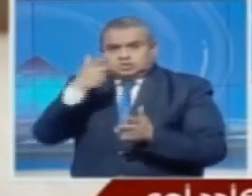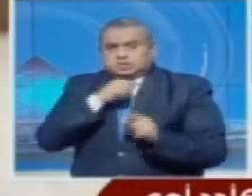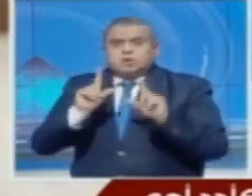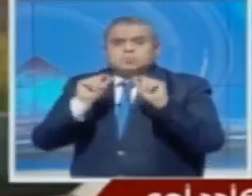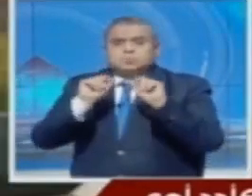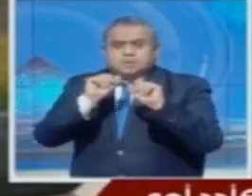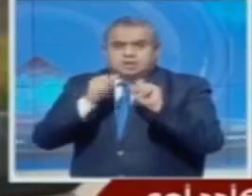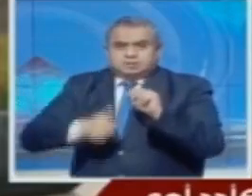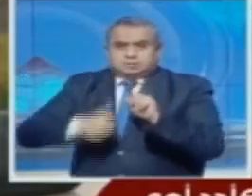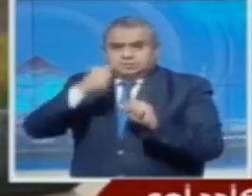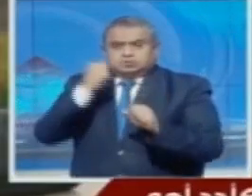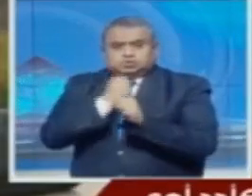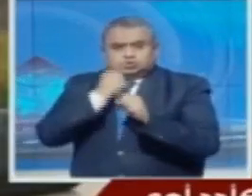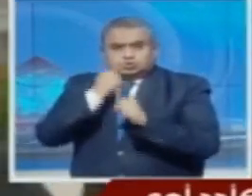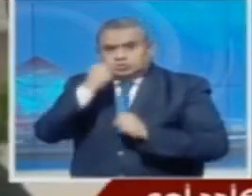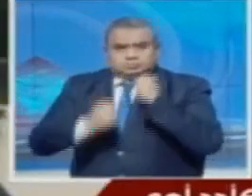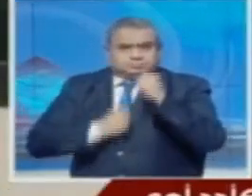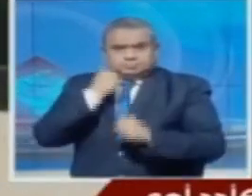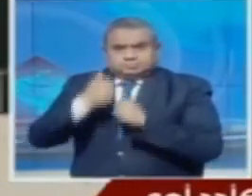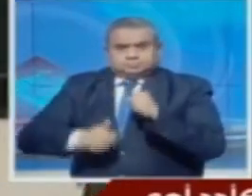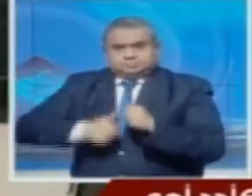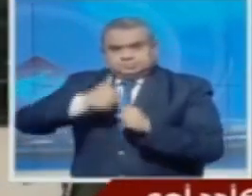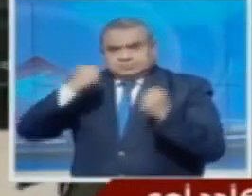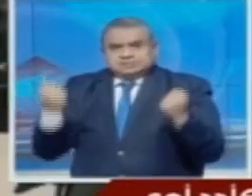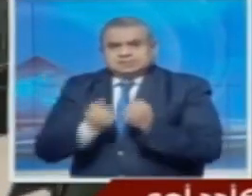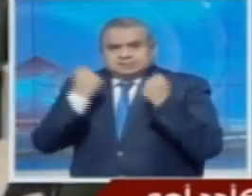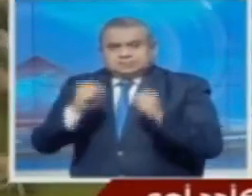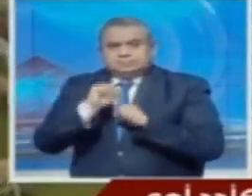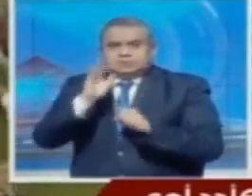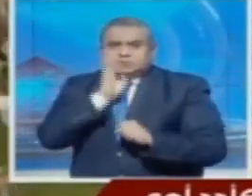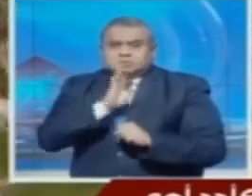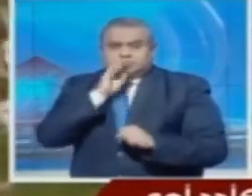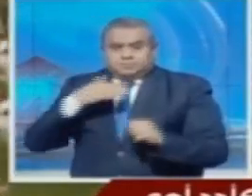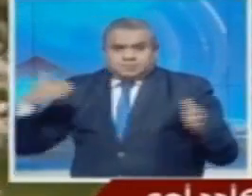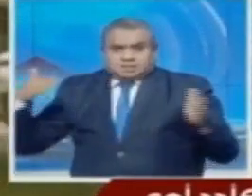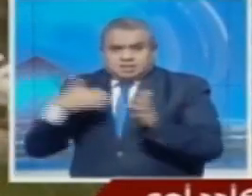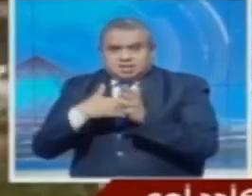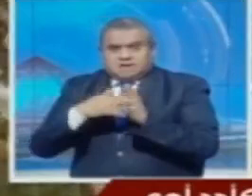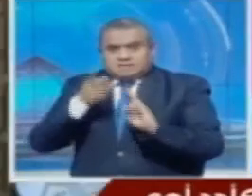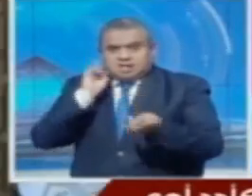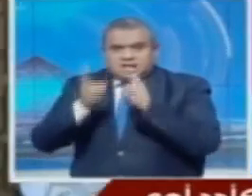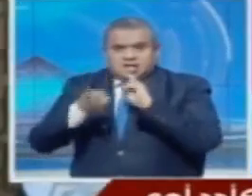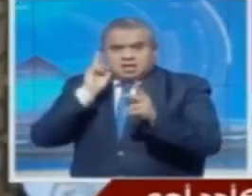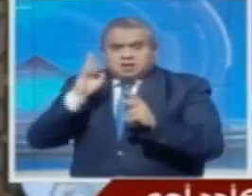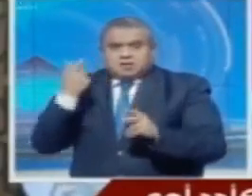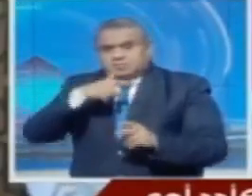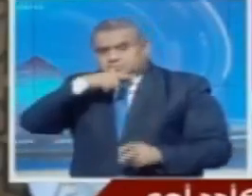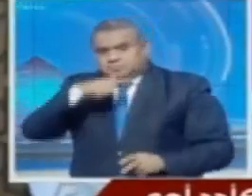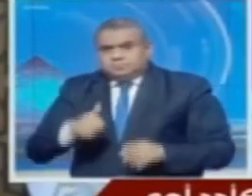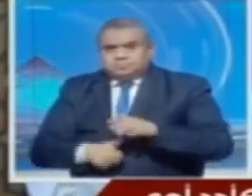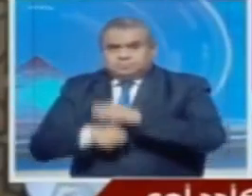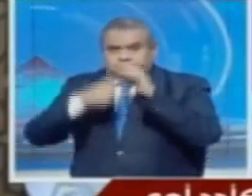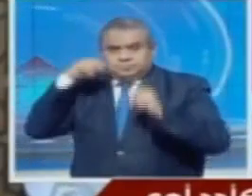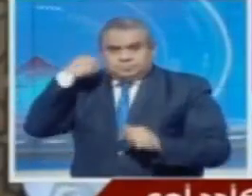للمتميزين تقديرا لتفوقهم خلال مدة الدراسة. وفي نهاية الاحتفال ألقى القائد العام